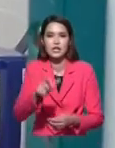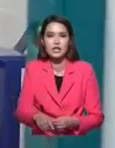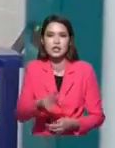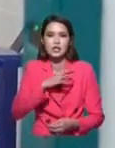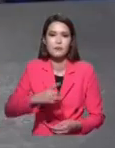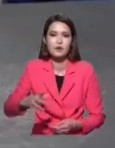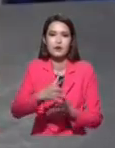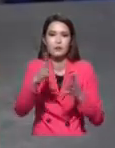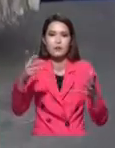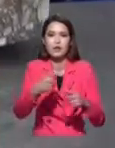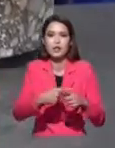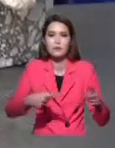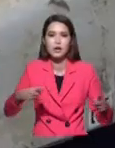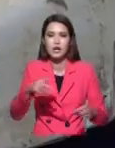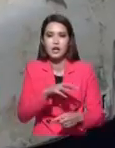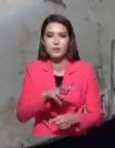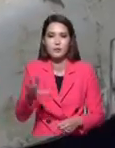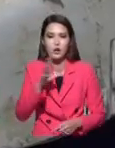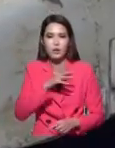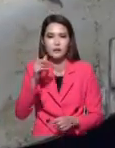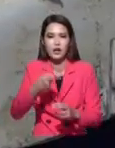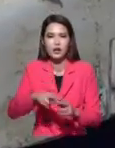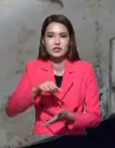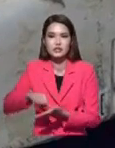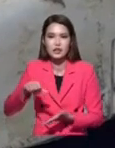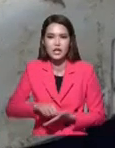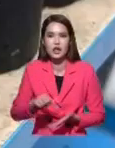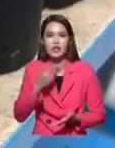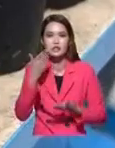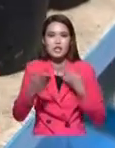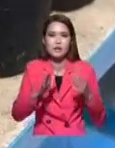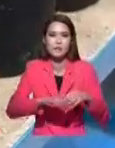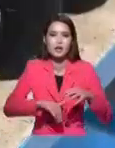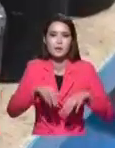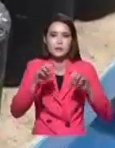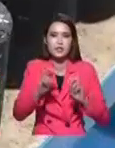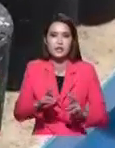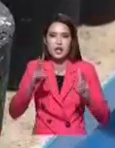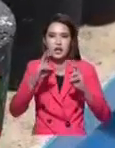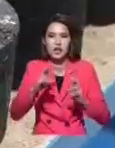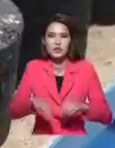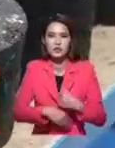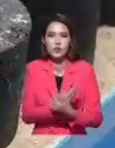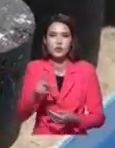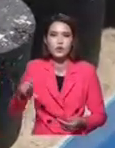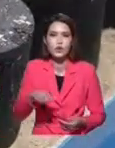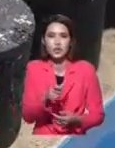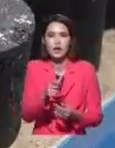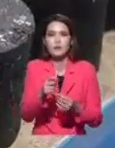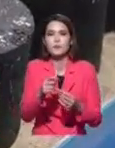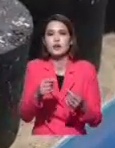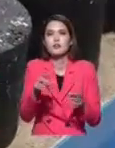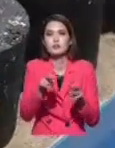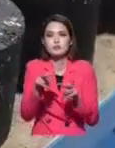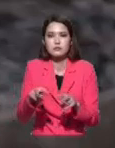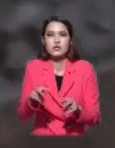больше половины без асфальта. Но и к тем, что с покрытием, есть вопросы. Специалисты обследовали ряд новых трасс областного и республиканского значения в регионе